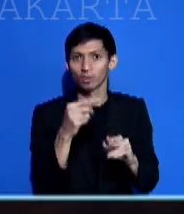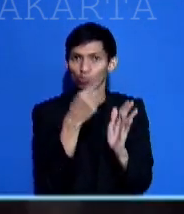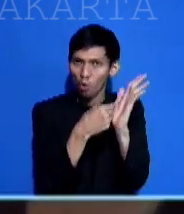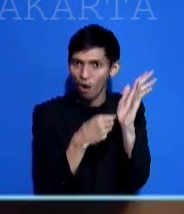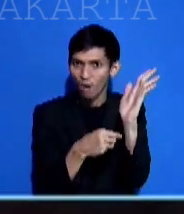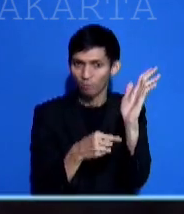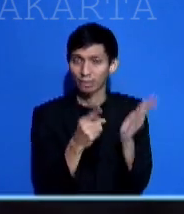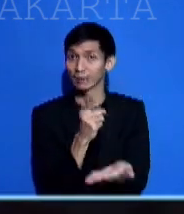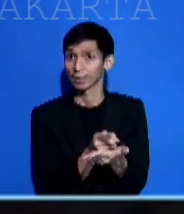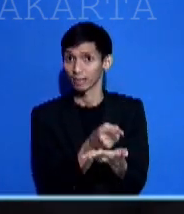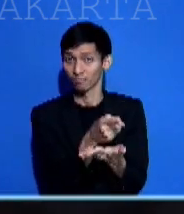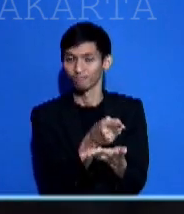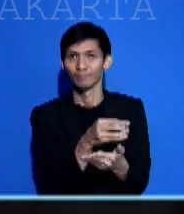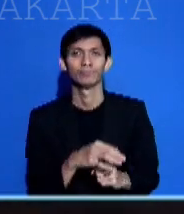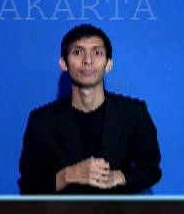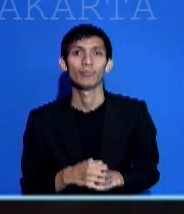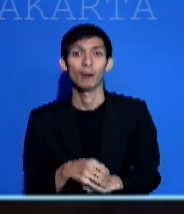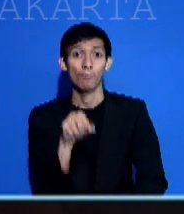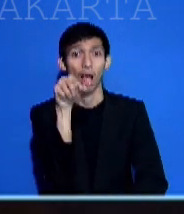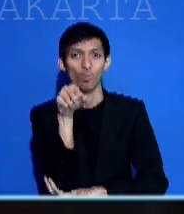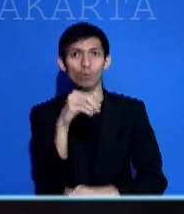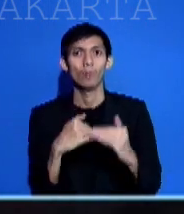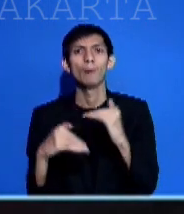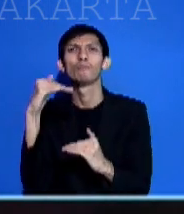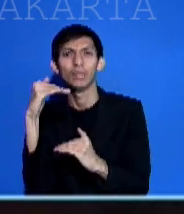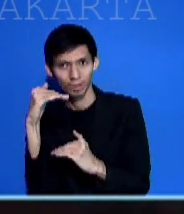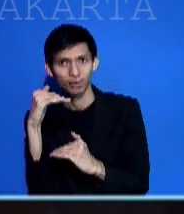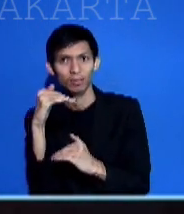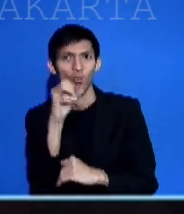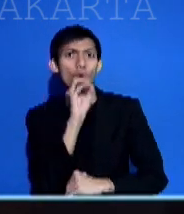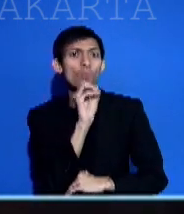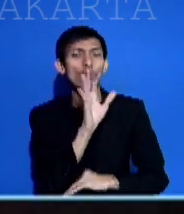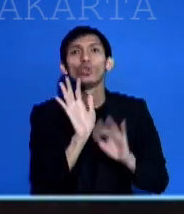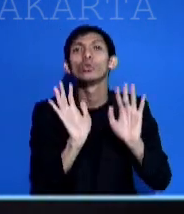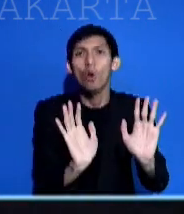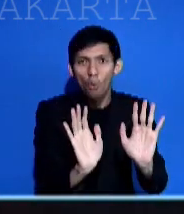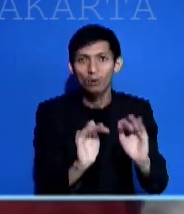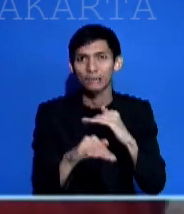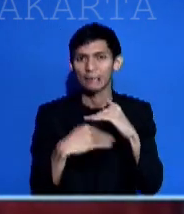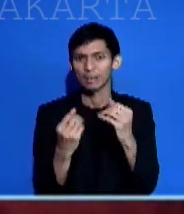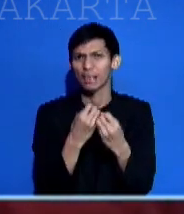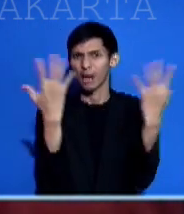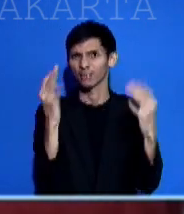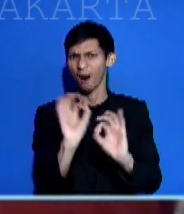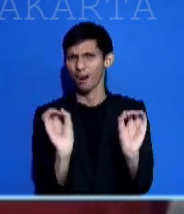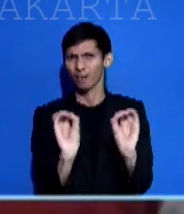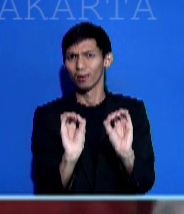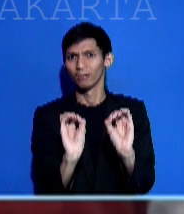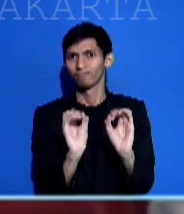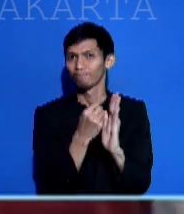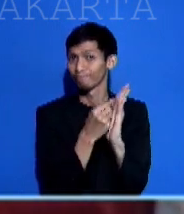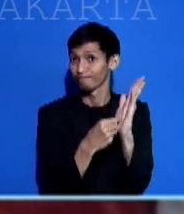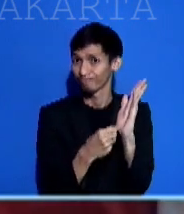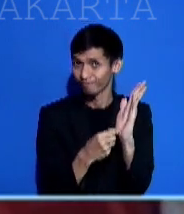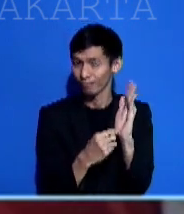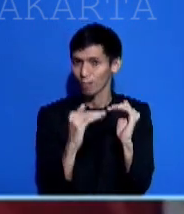operisal tersangka hanya menentukan kenaikan harga sewa secara lisan tanpa dasar yang jelas dan nilainya jauh lebih